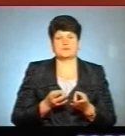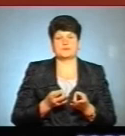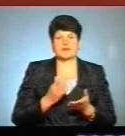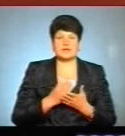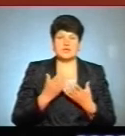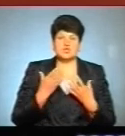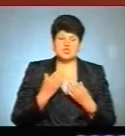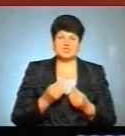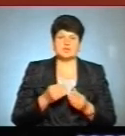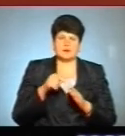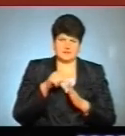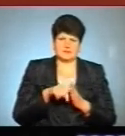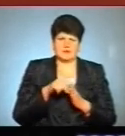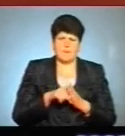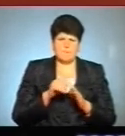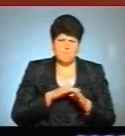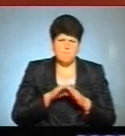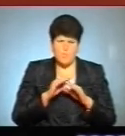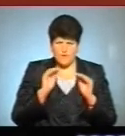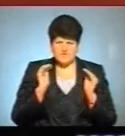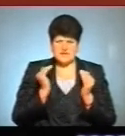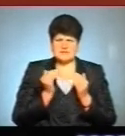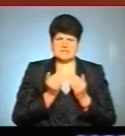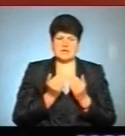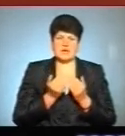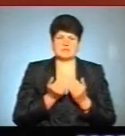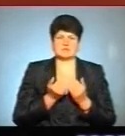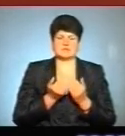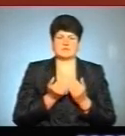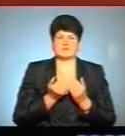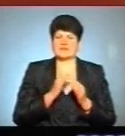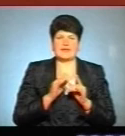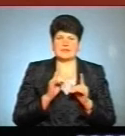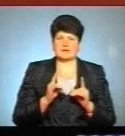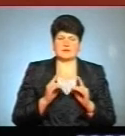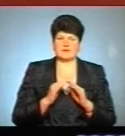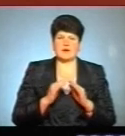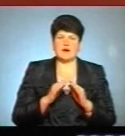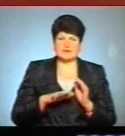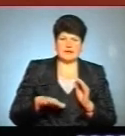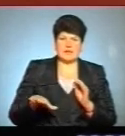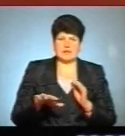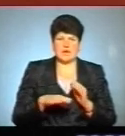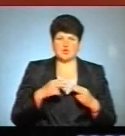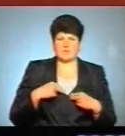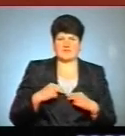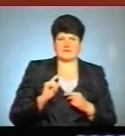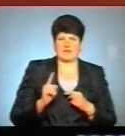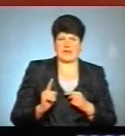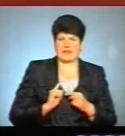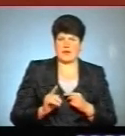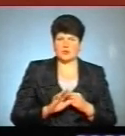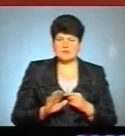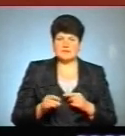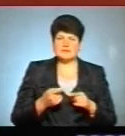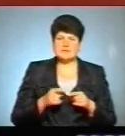поняття, як повна ізоляція, щоб закрити, мається не тільки в будинку, територіально, щоб працівники не ходили додому. Але